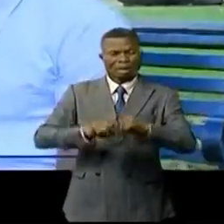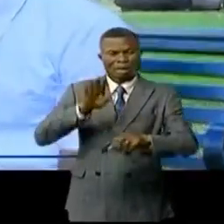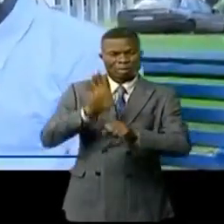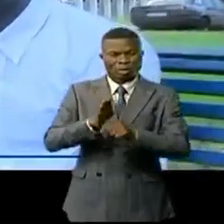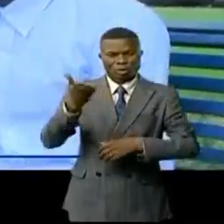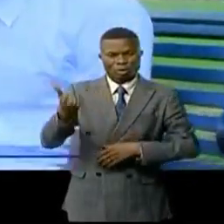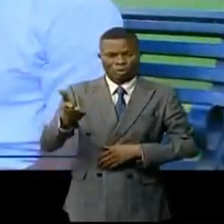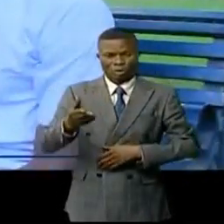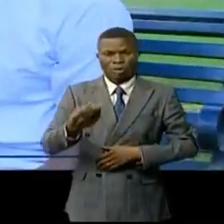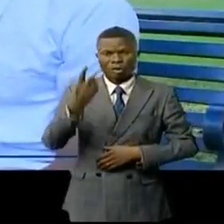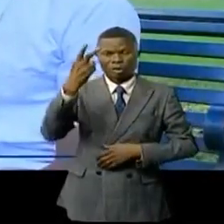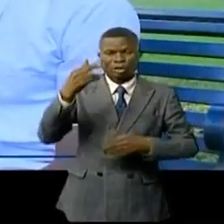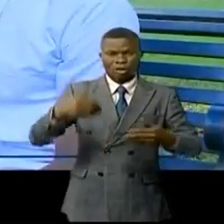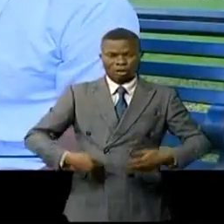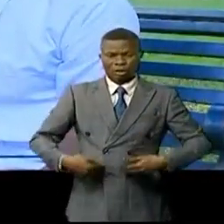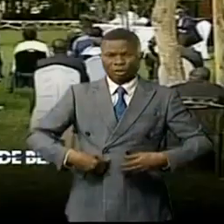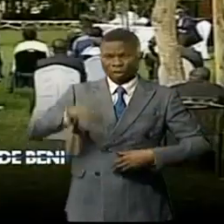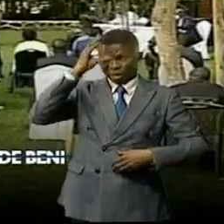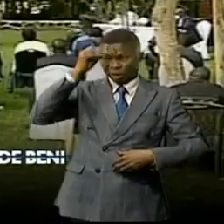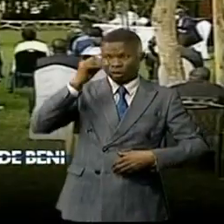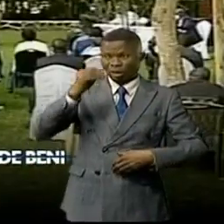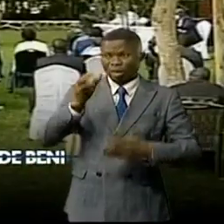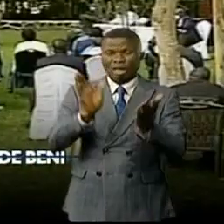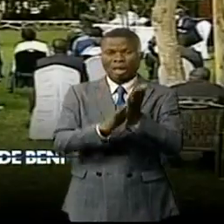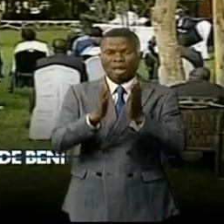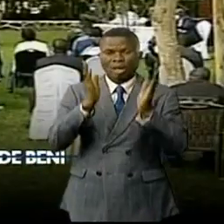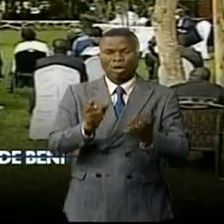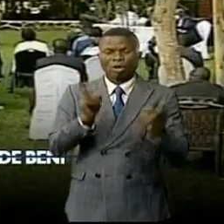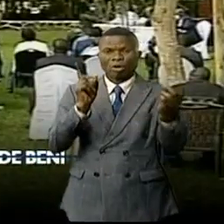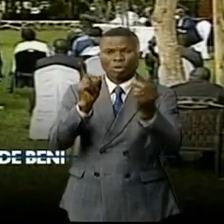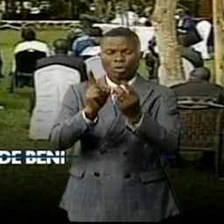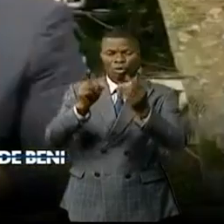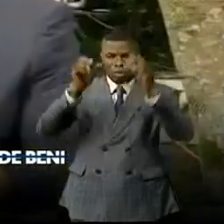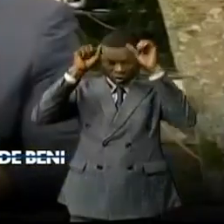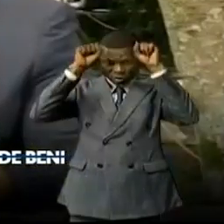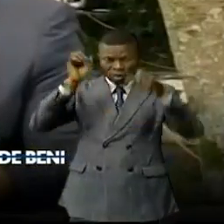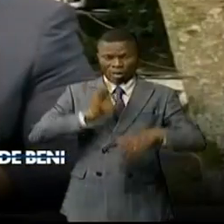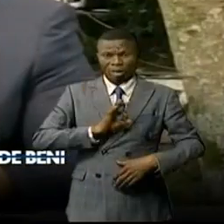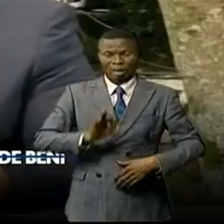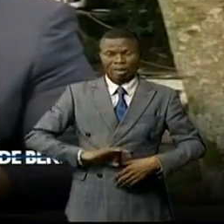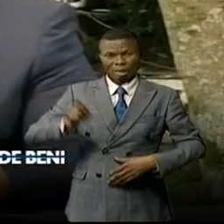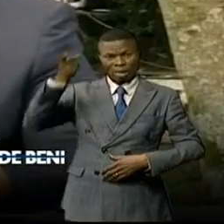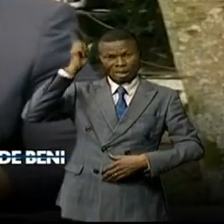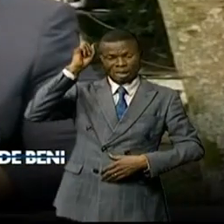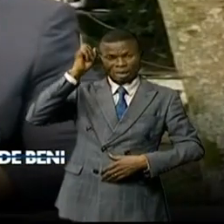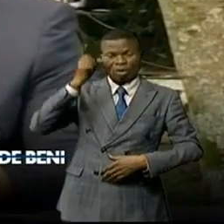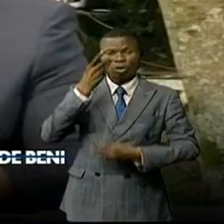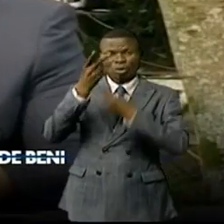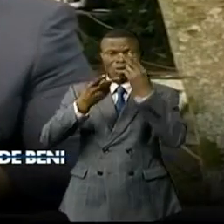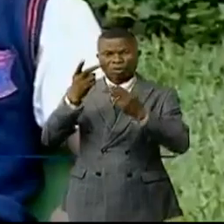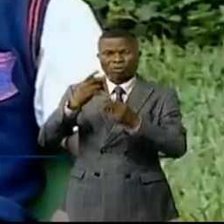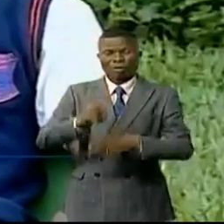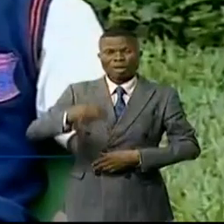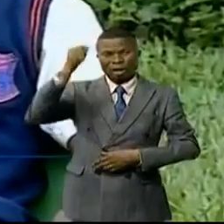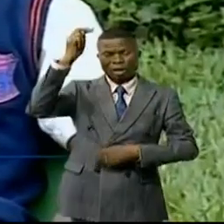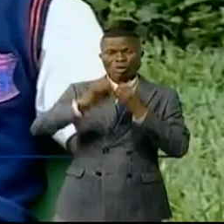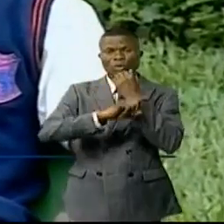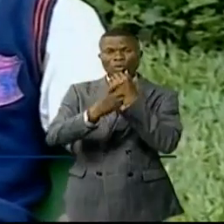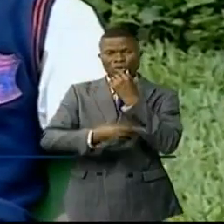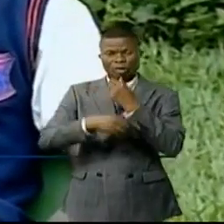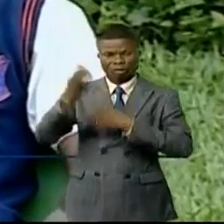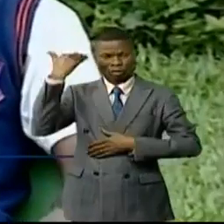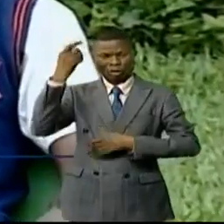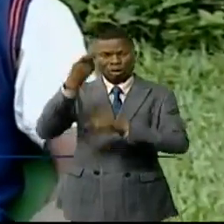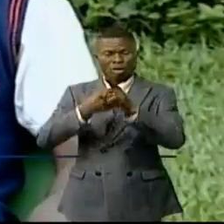Ces deux jeunes hommes font partie des écoliers rencontrés par les présidents de la République lors de son séjour au Nord Kivu en juin dernier.